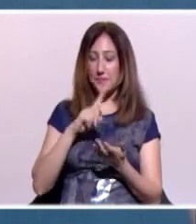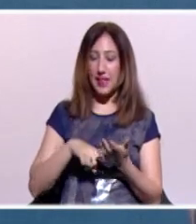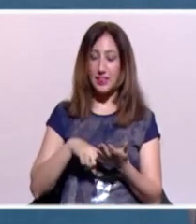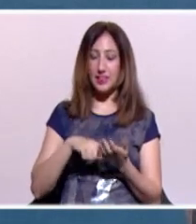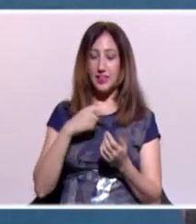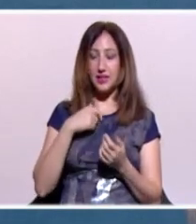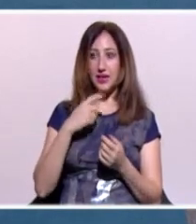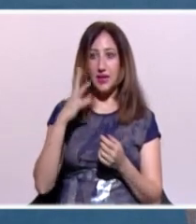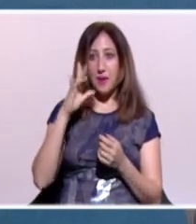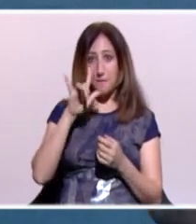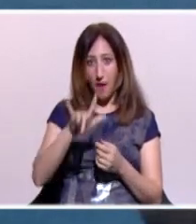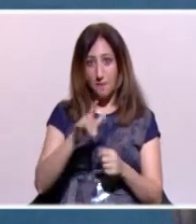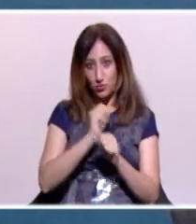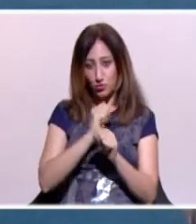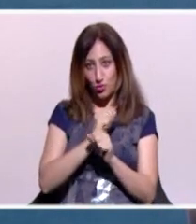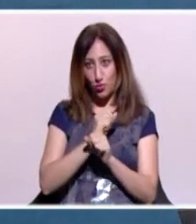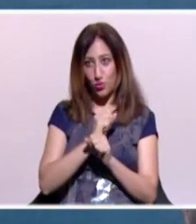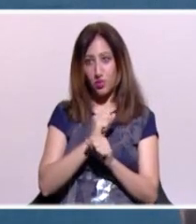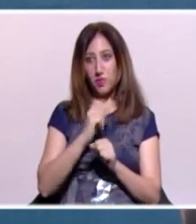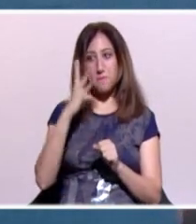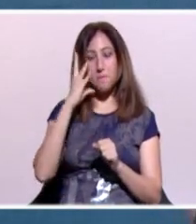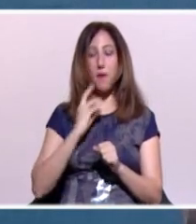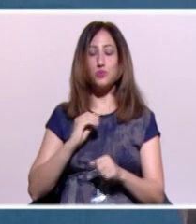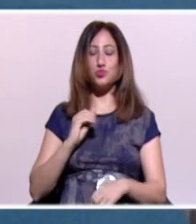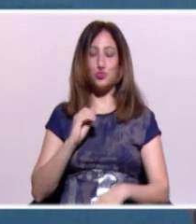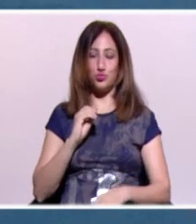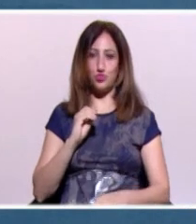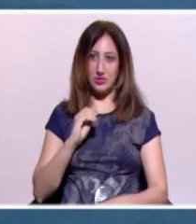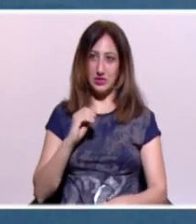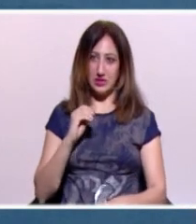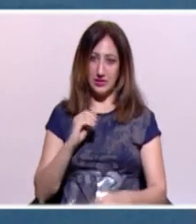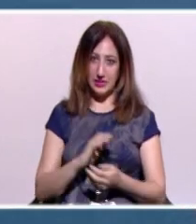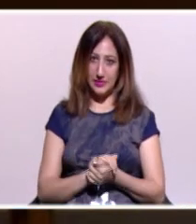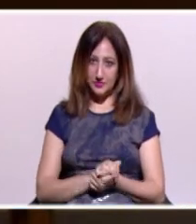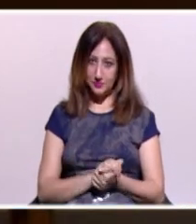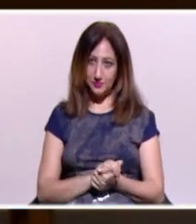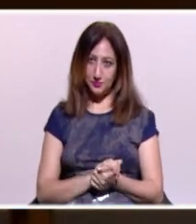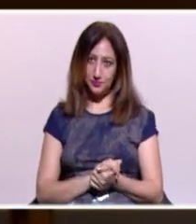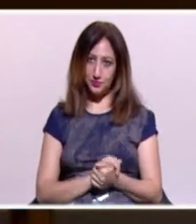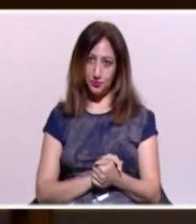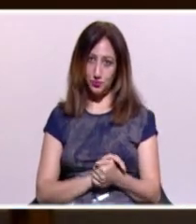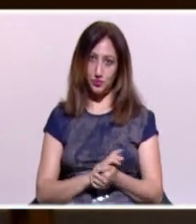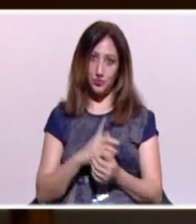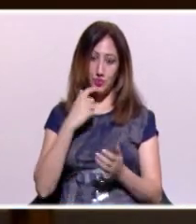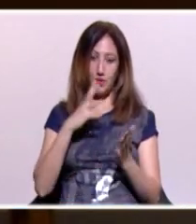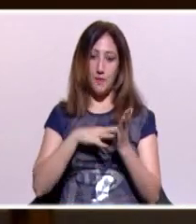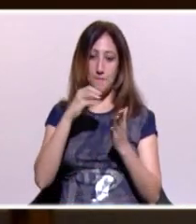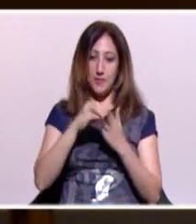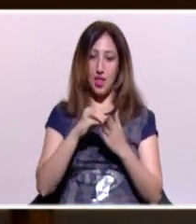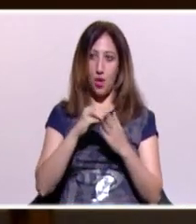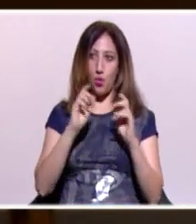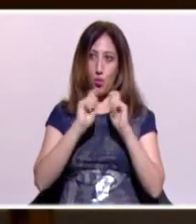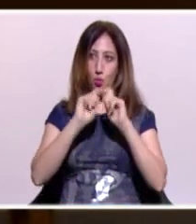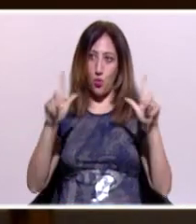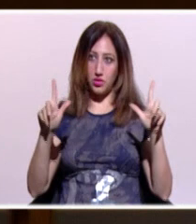خالص، كل ما بتحبها كل ما هي بتسعدك، بتديك على قد ما تقدر. البدايه كانت واضحه قوي، وانا بعتبر